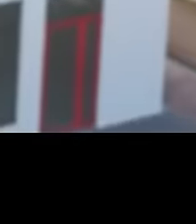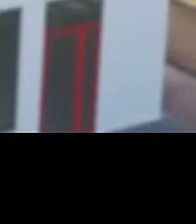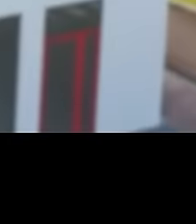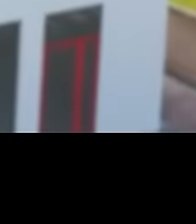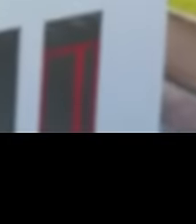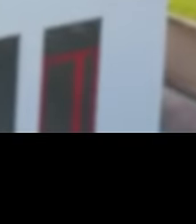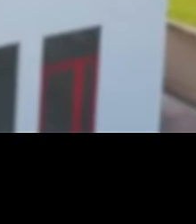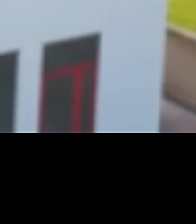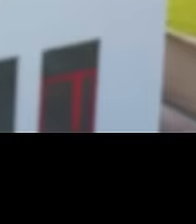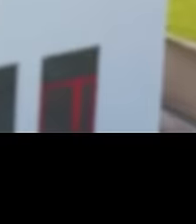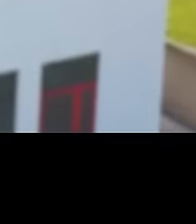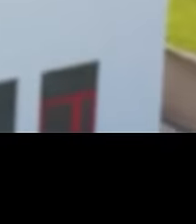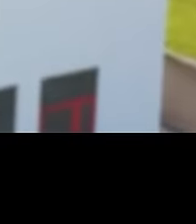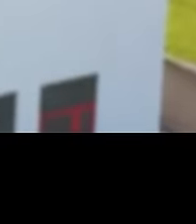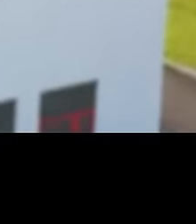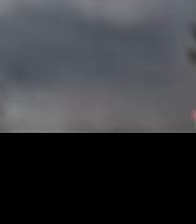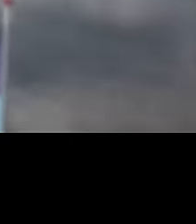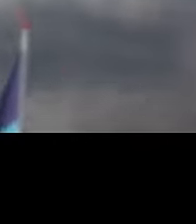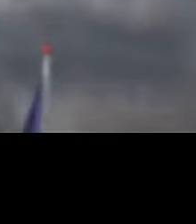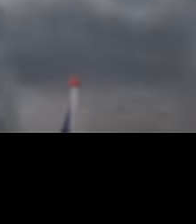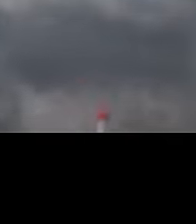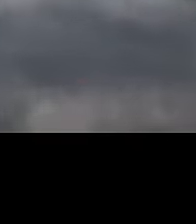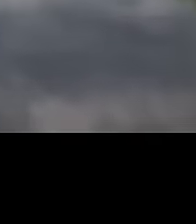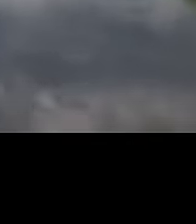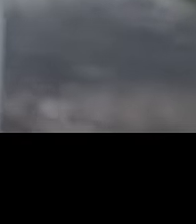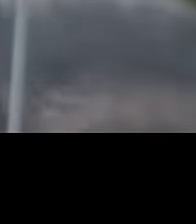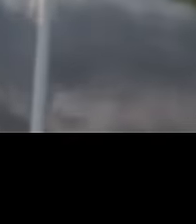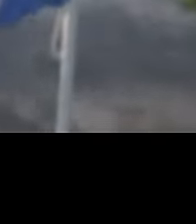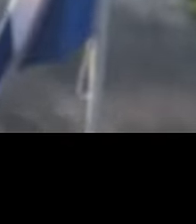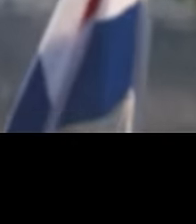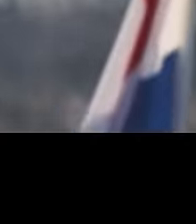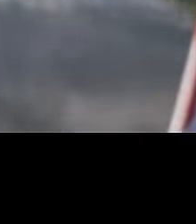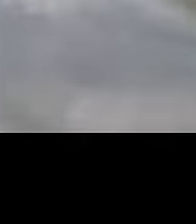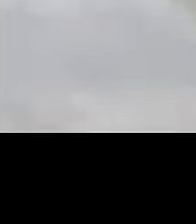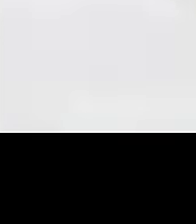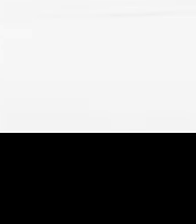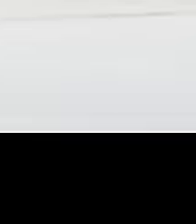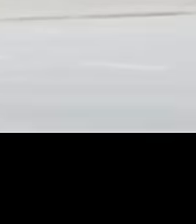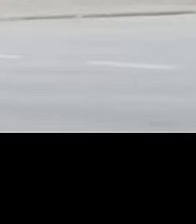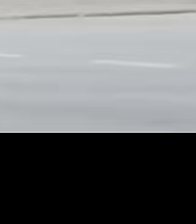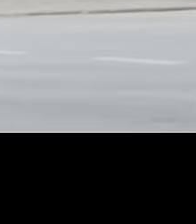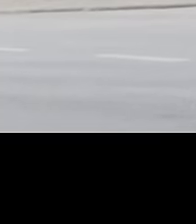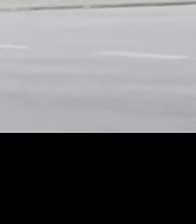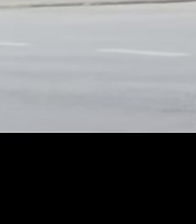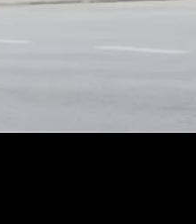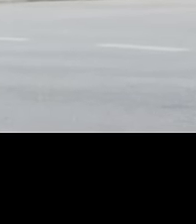de basis zou leggen voor een stabiele en welvarende toekomst.